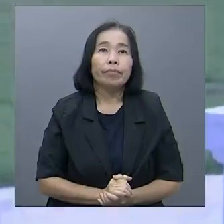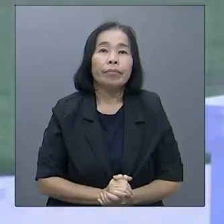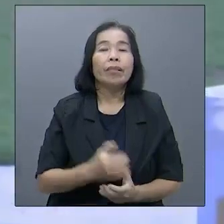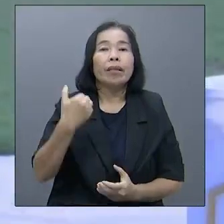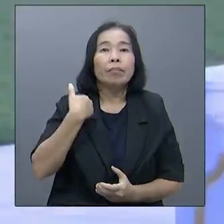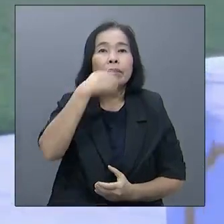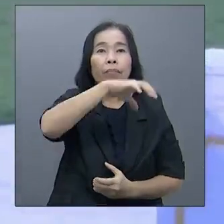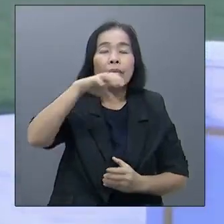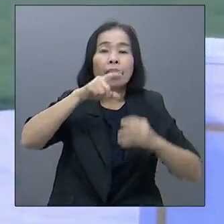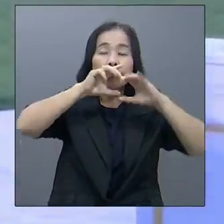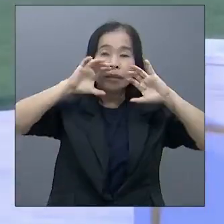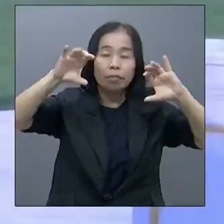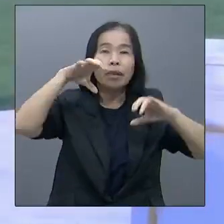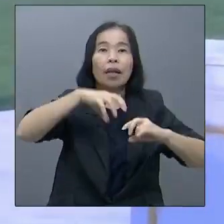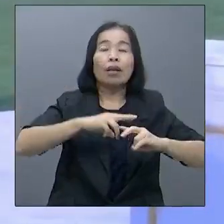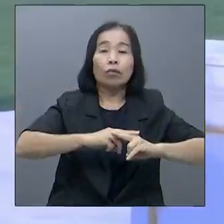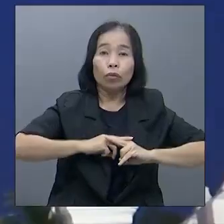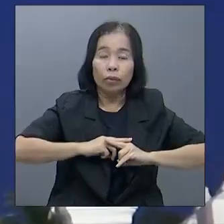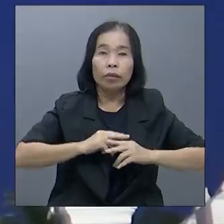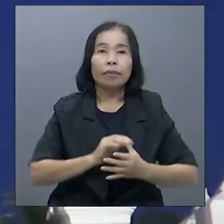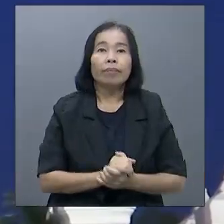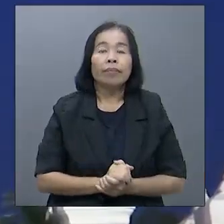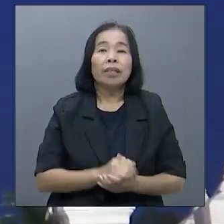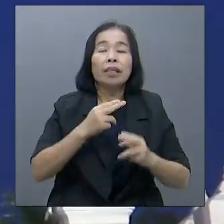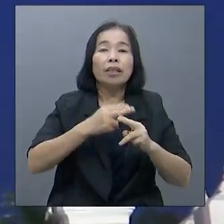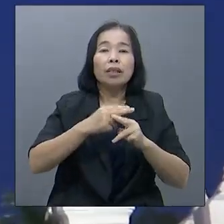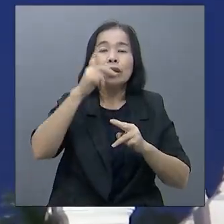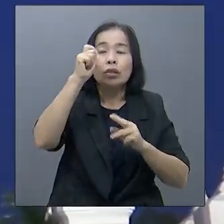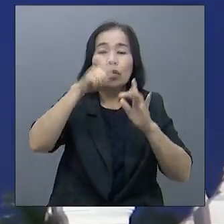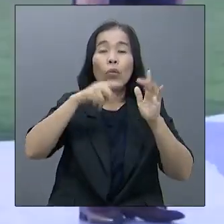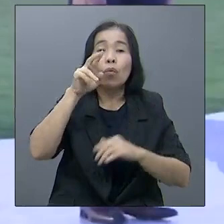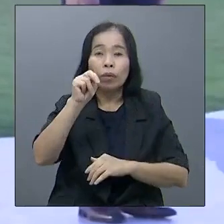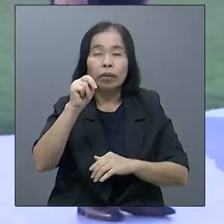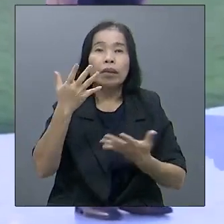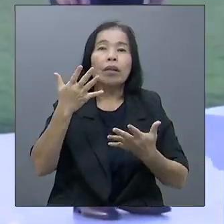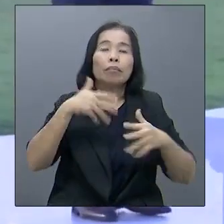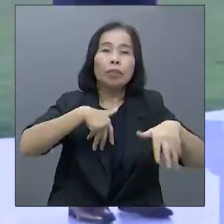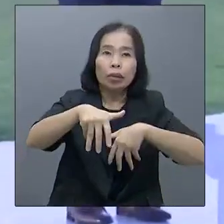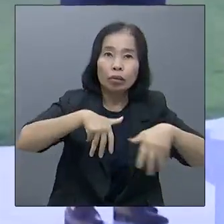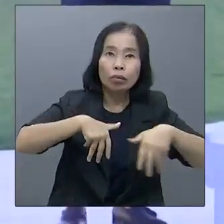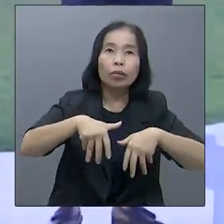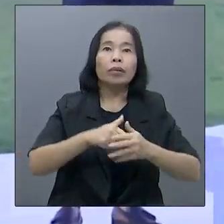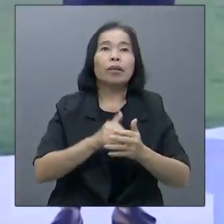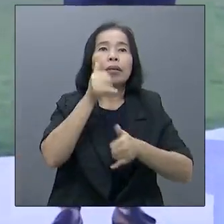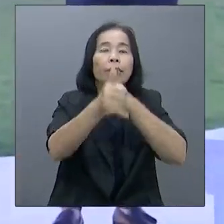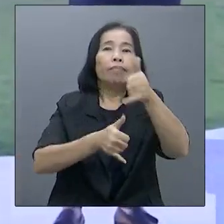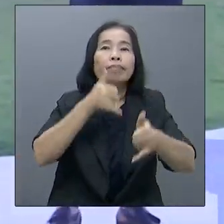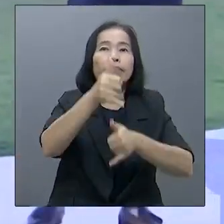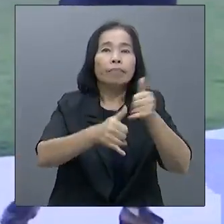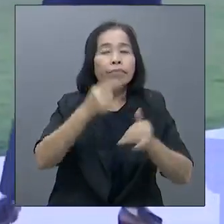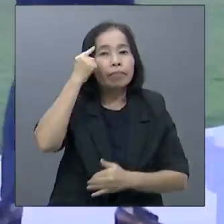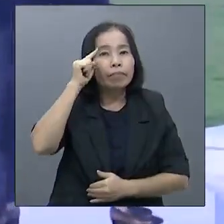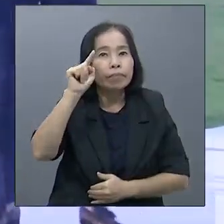งานภาครัฐเอกชนท่านอ้นวัชเรศรวิวัชรวงศ์ตลอดจนประชาชนเดินทางมาร่วมน้อมลำลึกใน